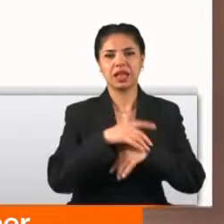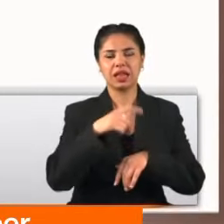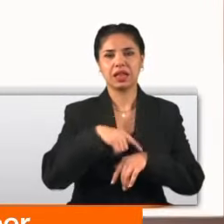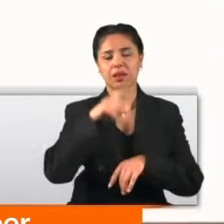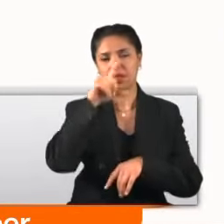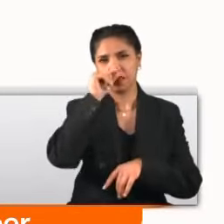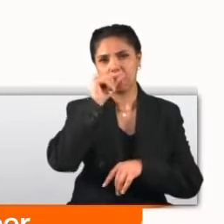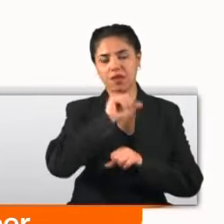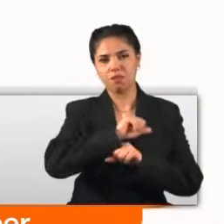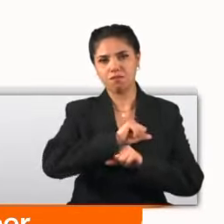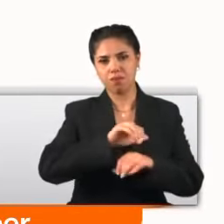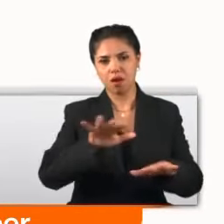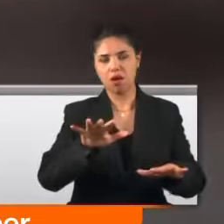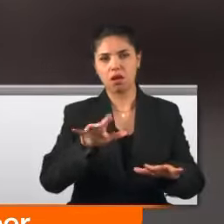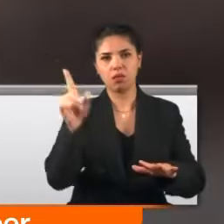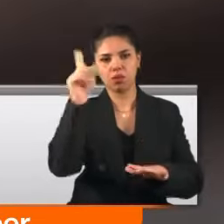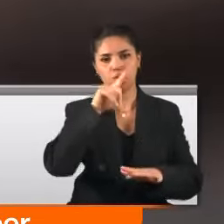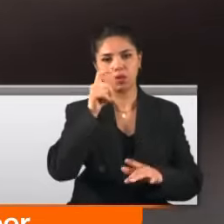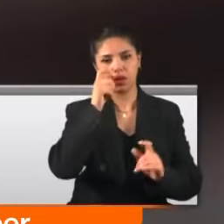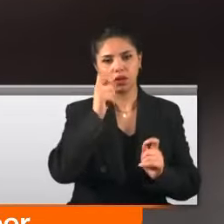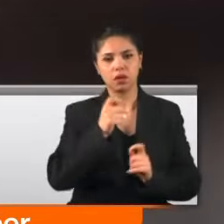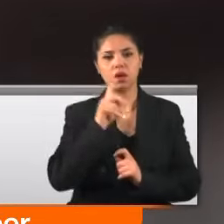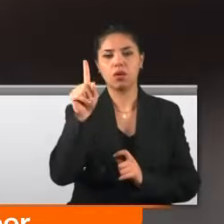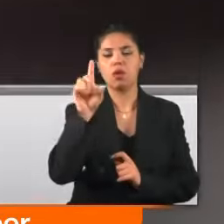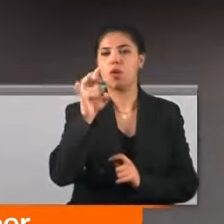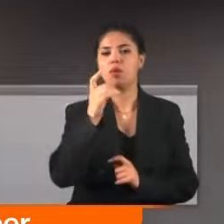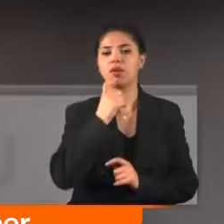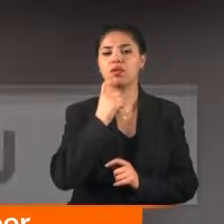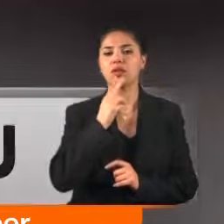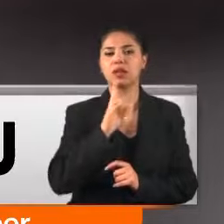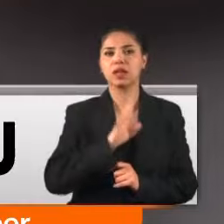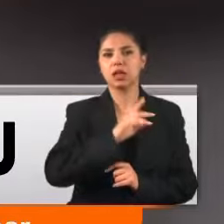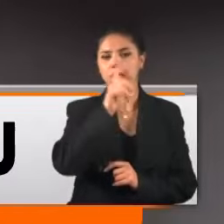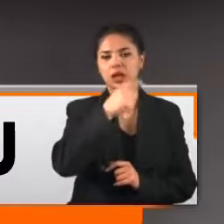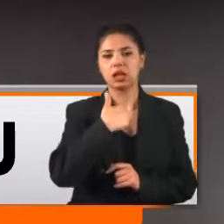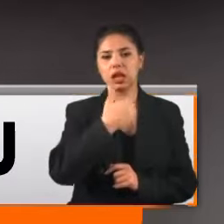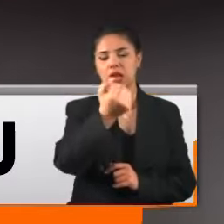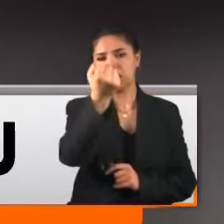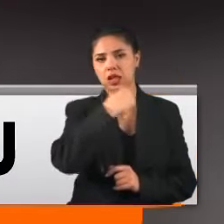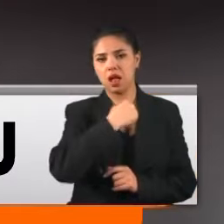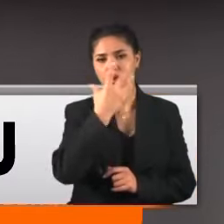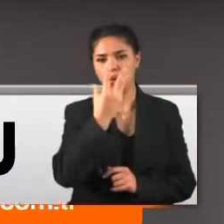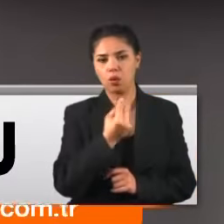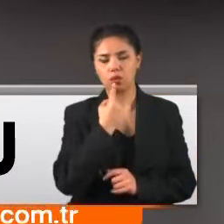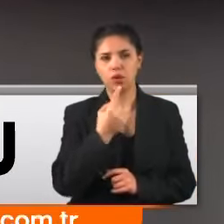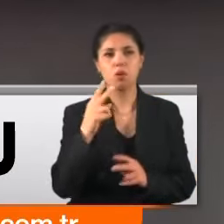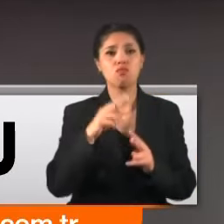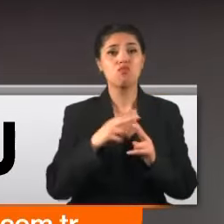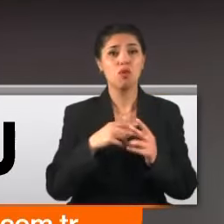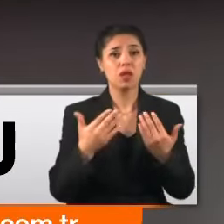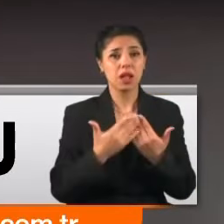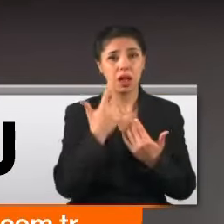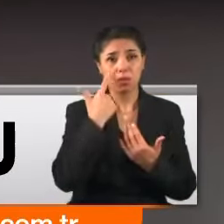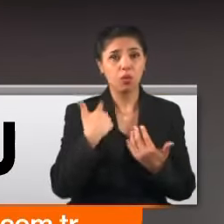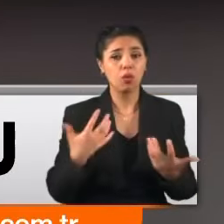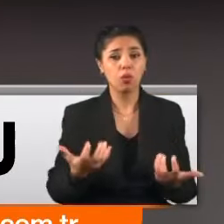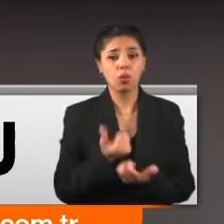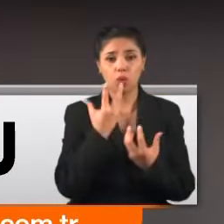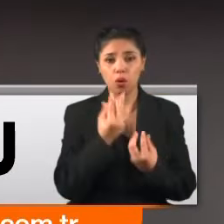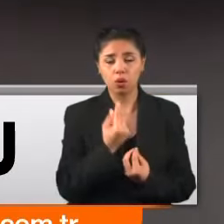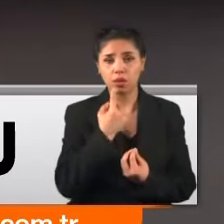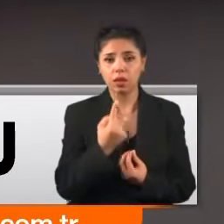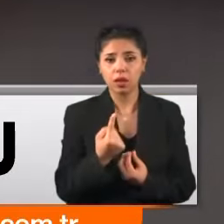tweet gündeme bomba gibi düştü. 15 yaşındaki kızının kendisine saldırdığını öne sürdü, polis yardımıyla kurtulduğunu anlattı.